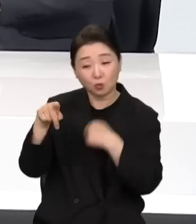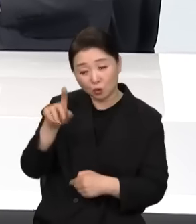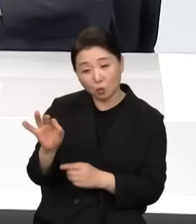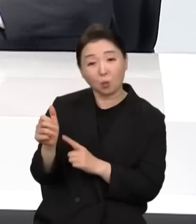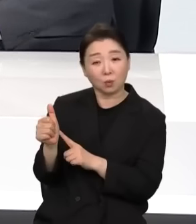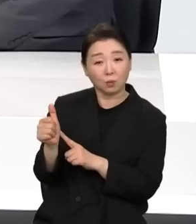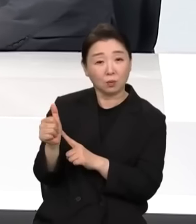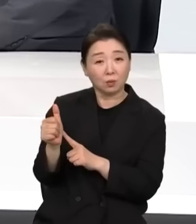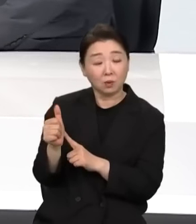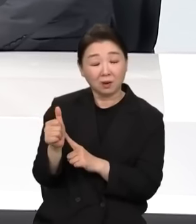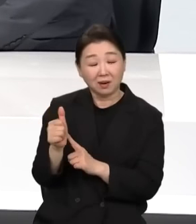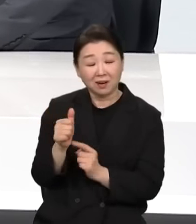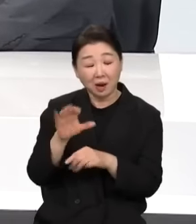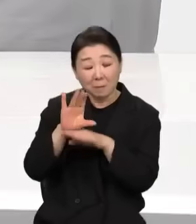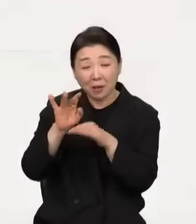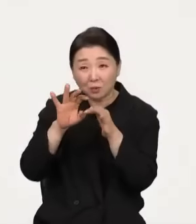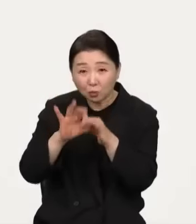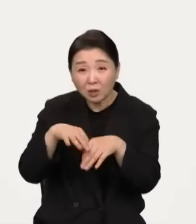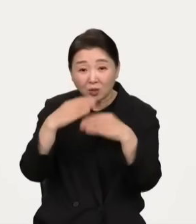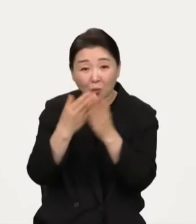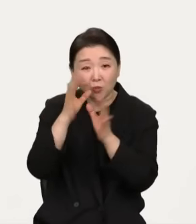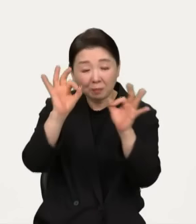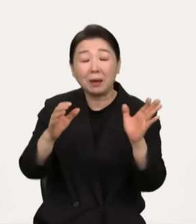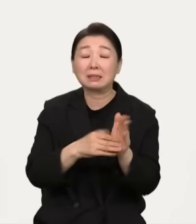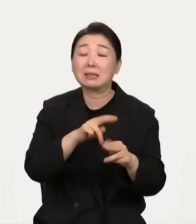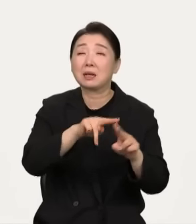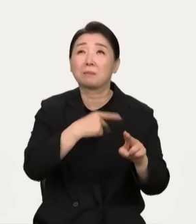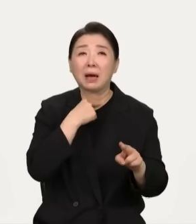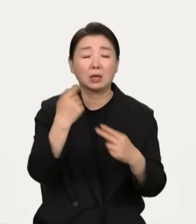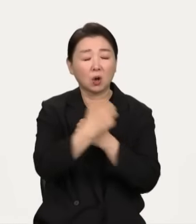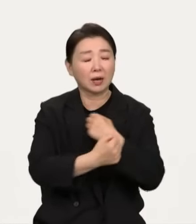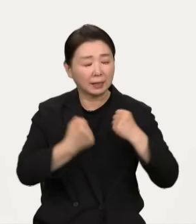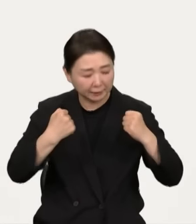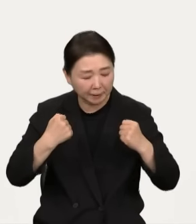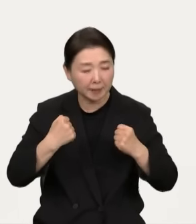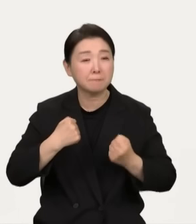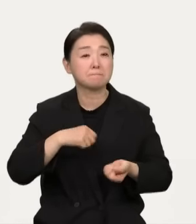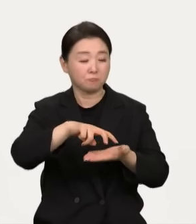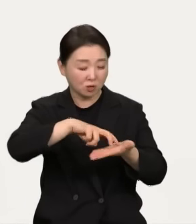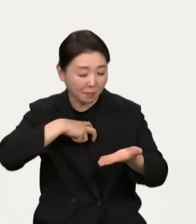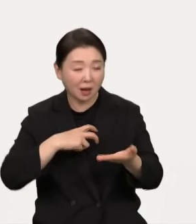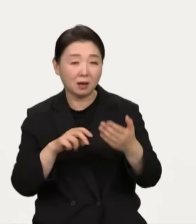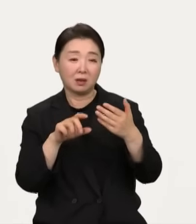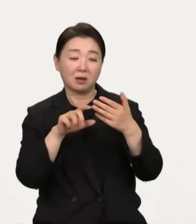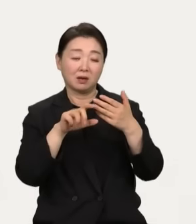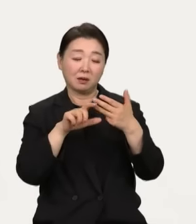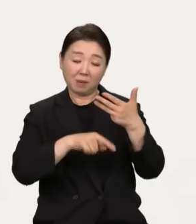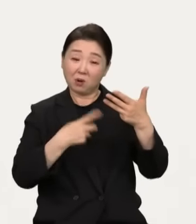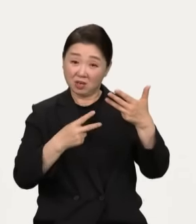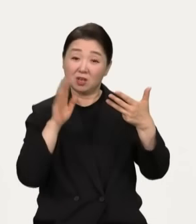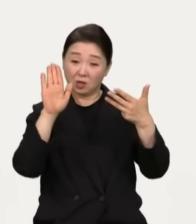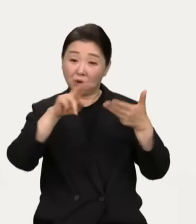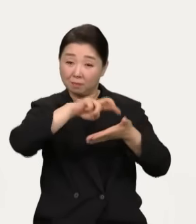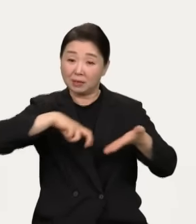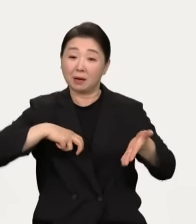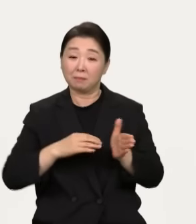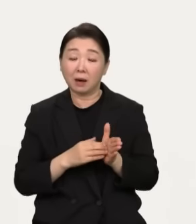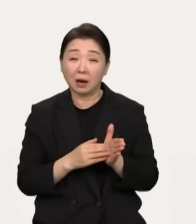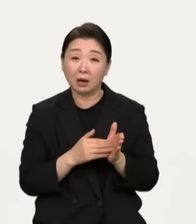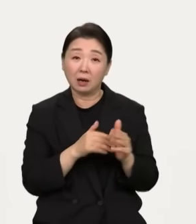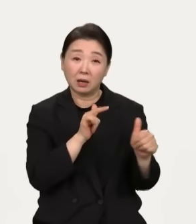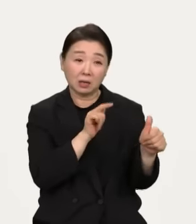통해서 사위 표명 소식을 들었다 건강 챙겨라 이런 취지의 문자를 받은게 8월 2일 이후다 이렇게 밝혔거든요네이 임전